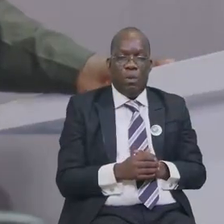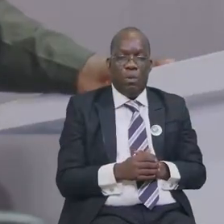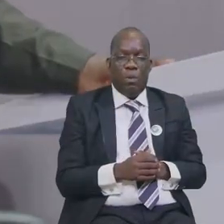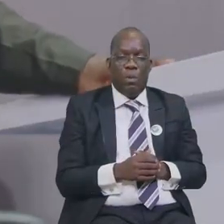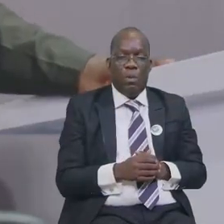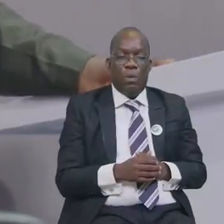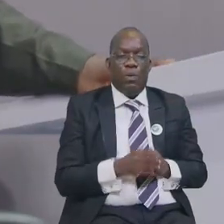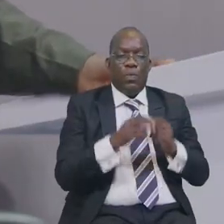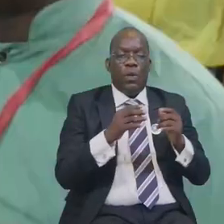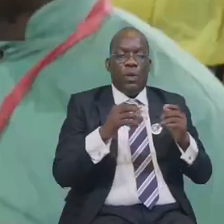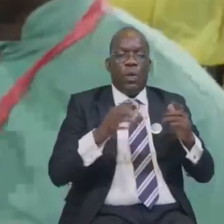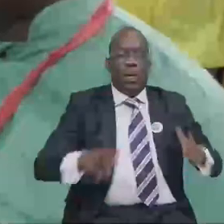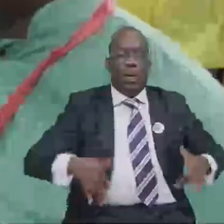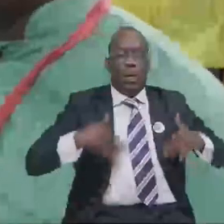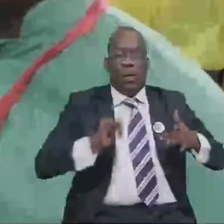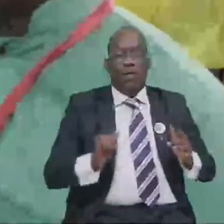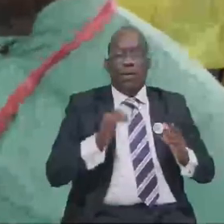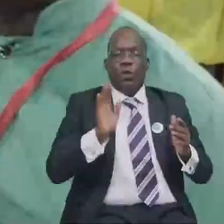Que les enfants vivants viennent.